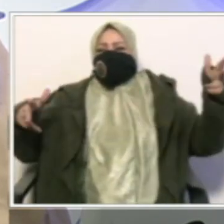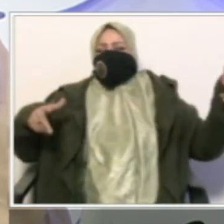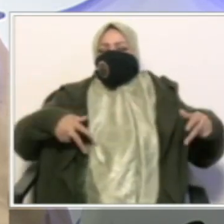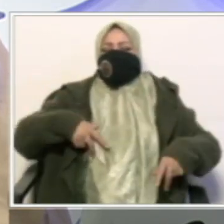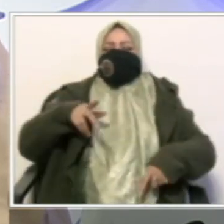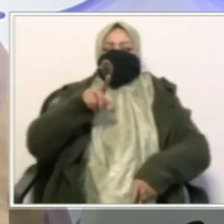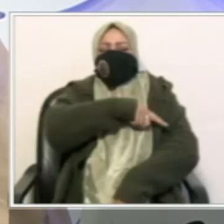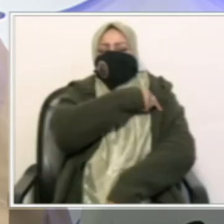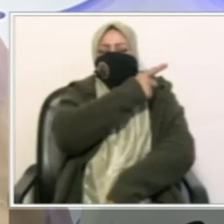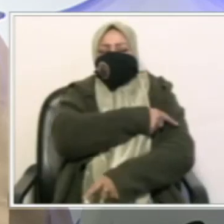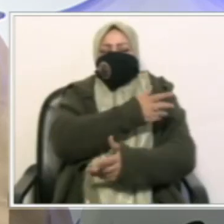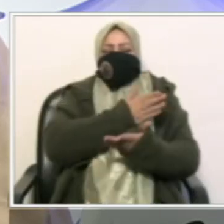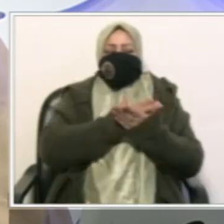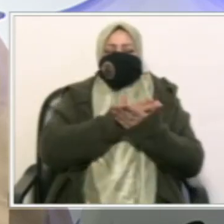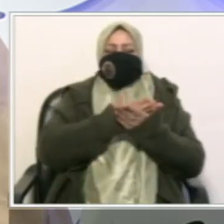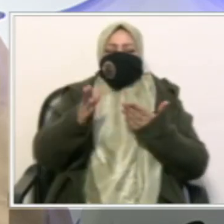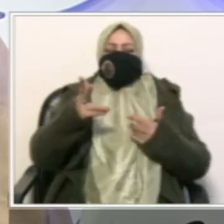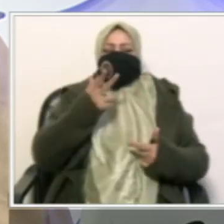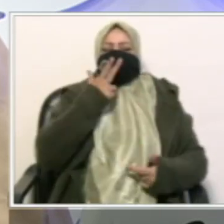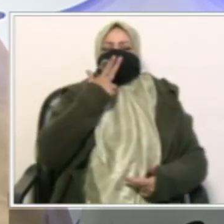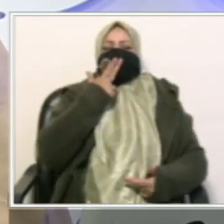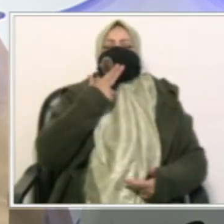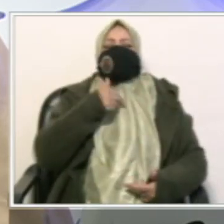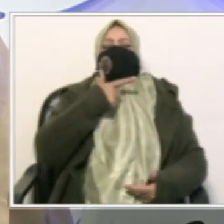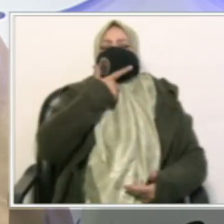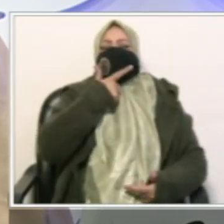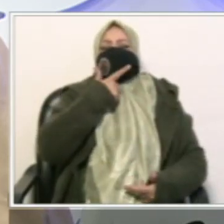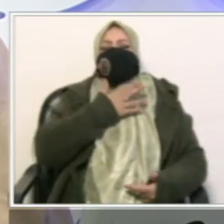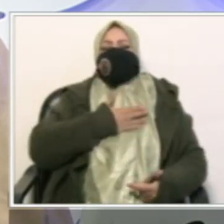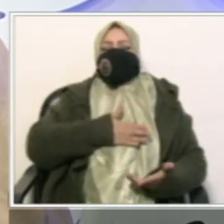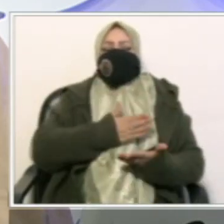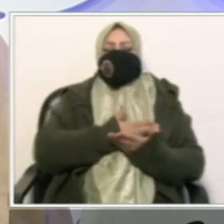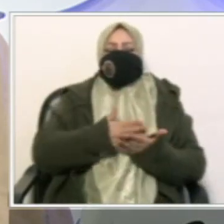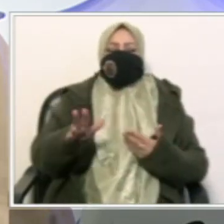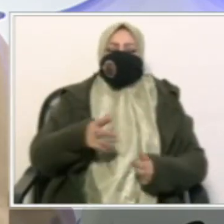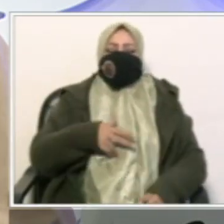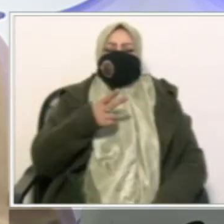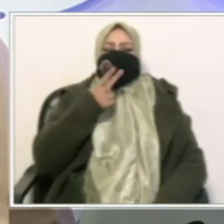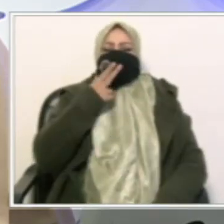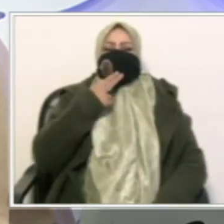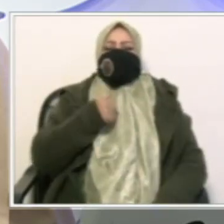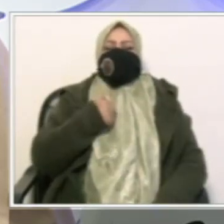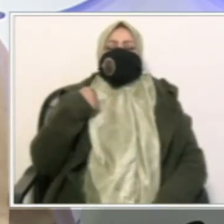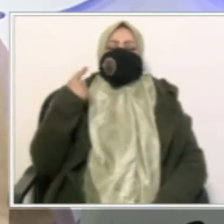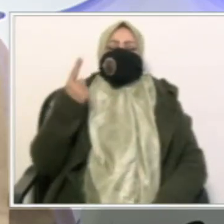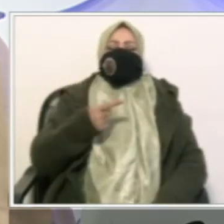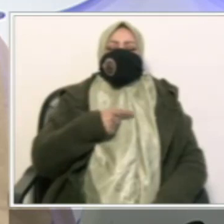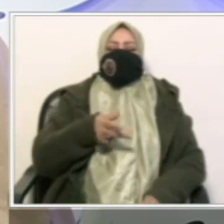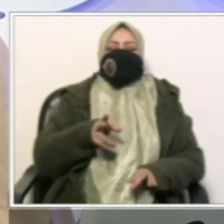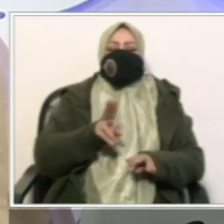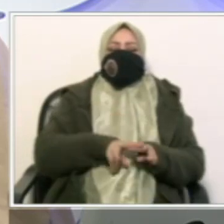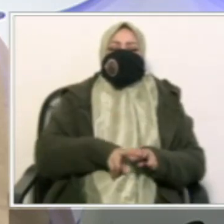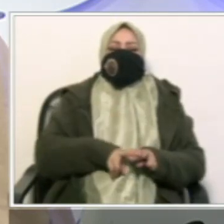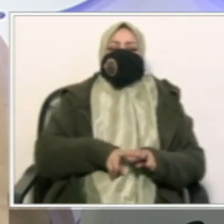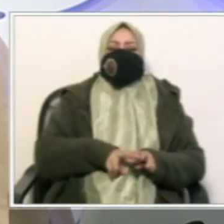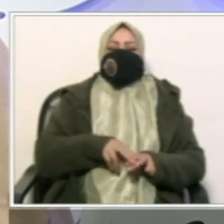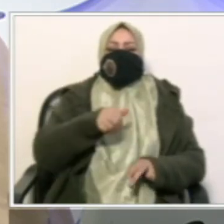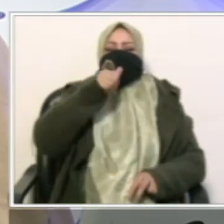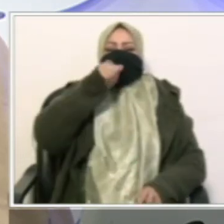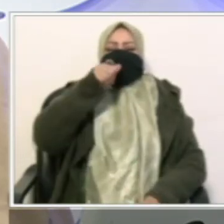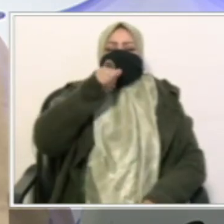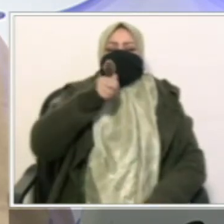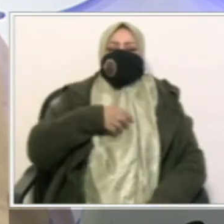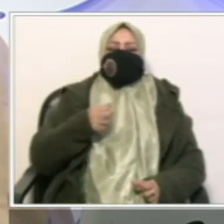الدنس، وطهرني من ذنوبي وخطاياي كما بالماء والثلج والبرد، وغيرها من الصيغ